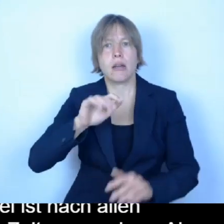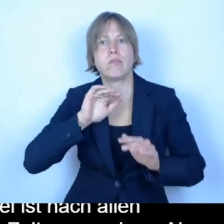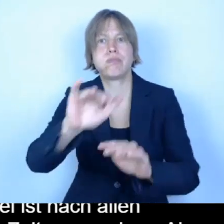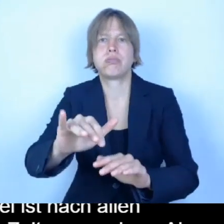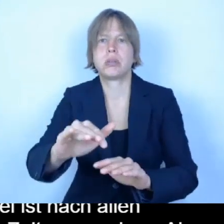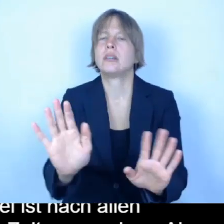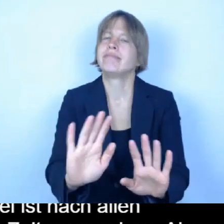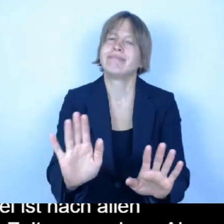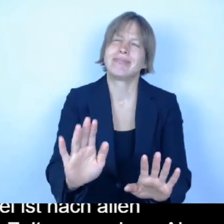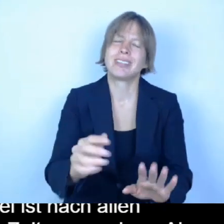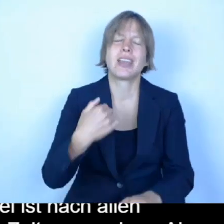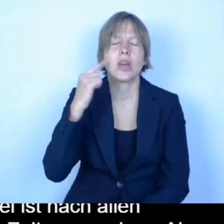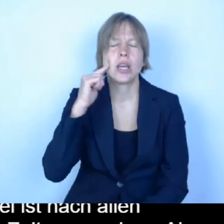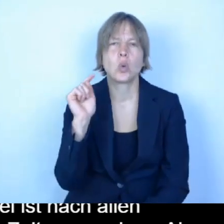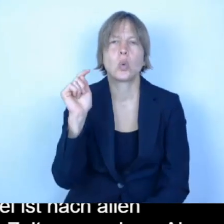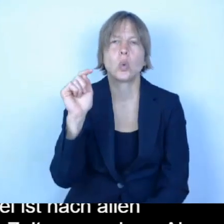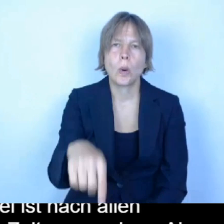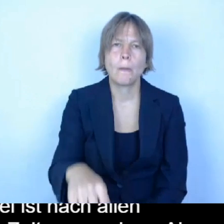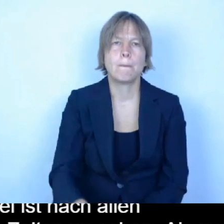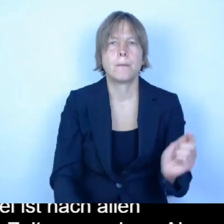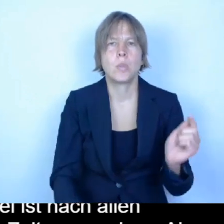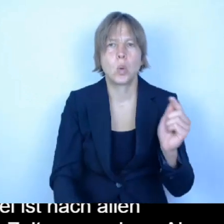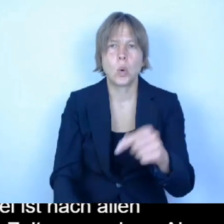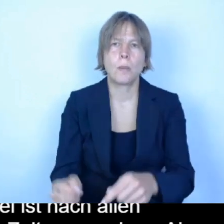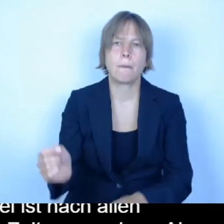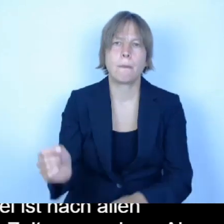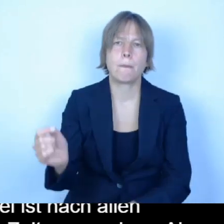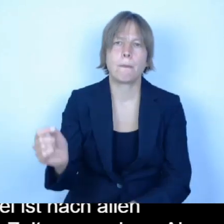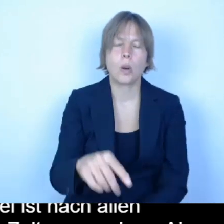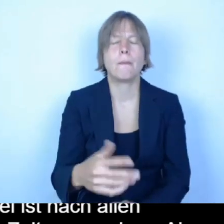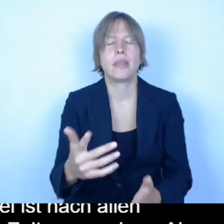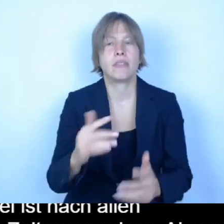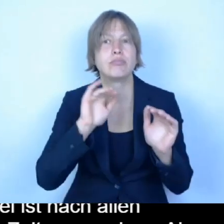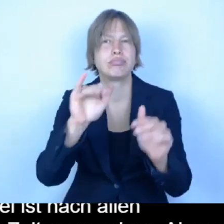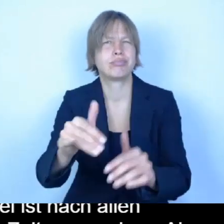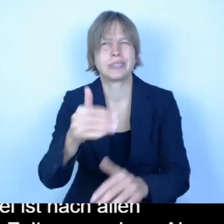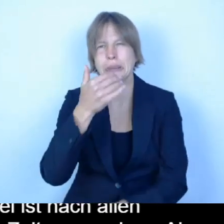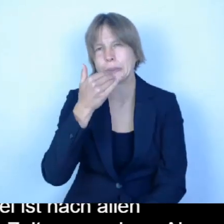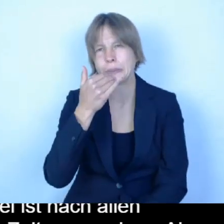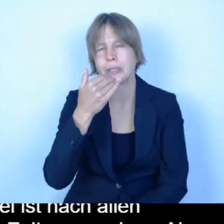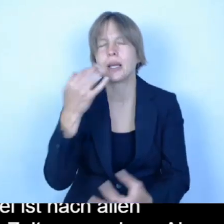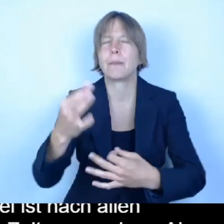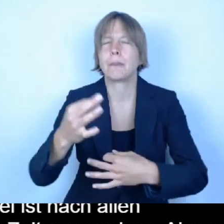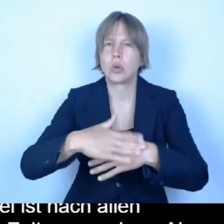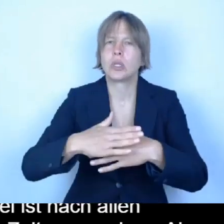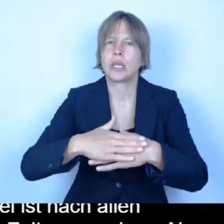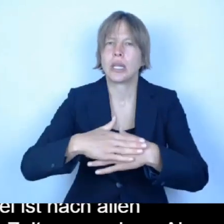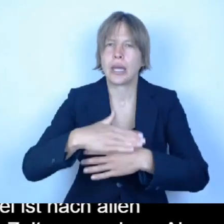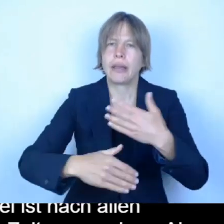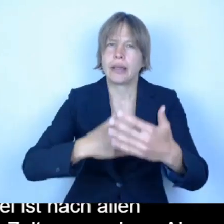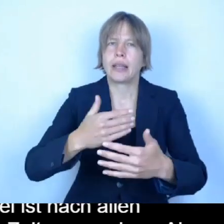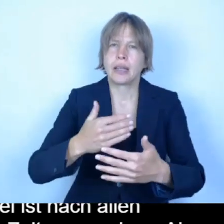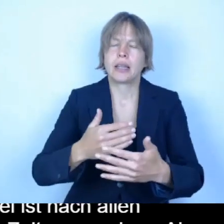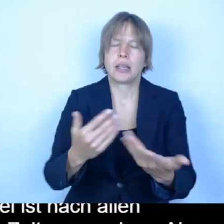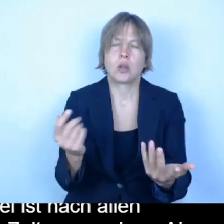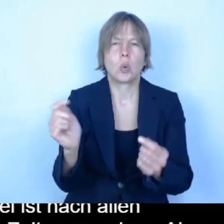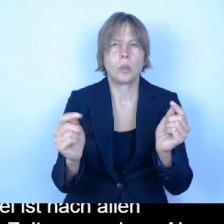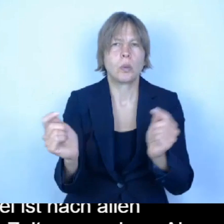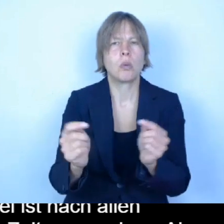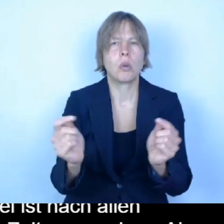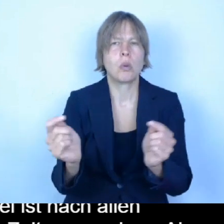jetzt auf der Ebene der Bundesländer besprechen. Aber wir werden es auch bei uns in der Bayerischen Koalition besprechen. Ich sage das ausdrücklich, dass auch die Freien Wähler dann alles eingebunden